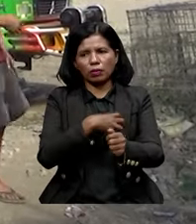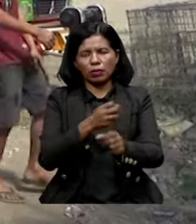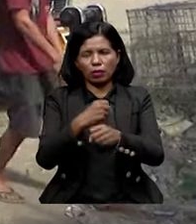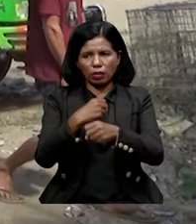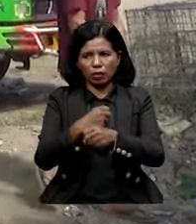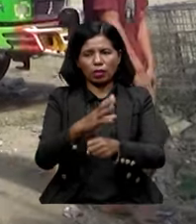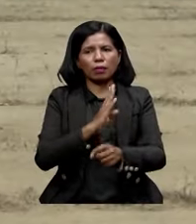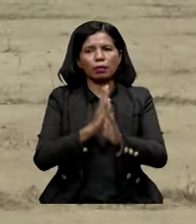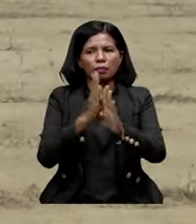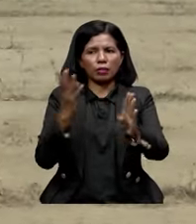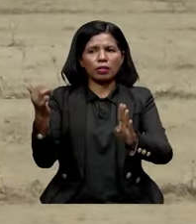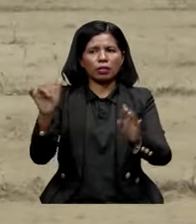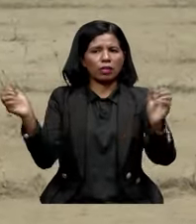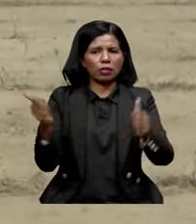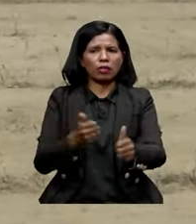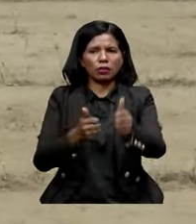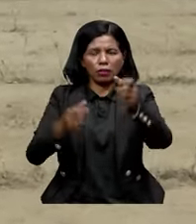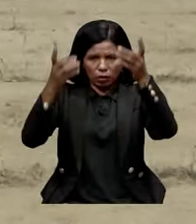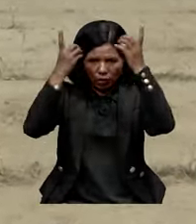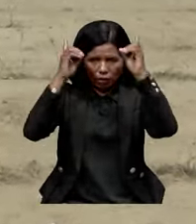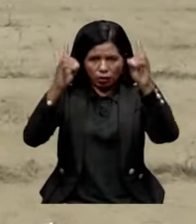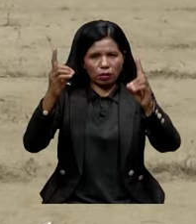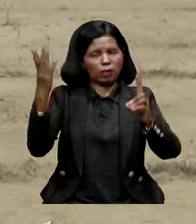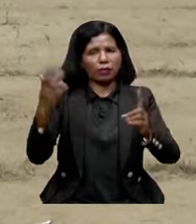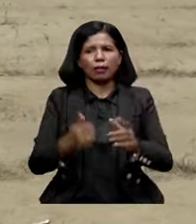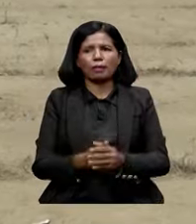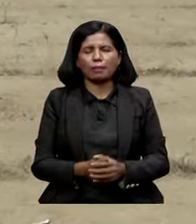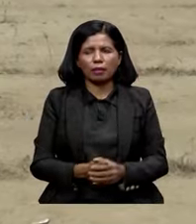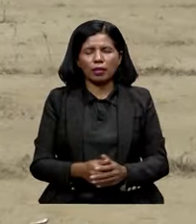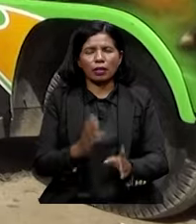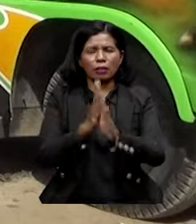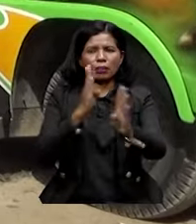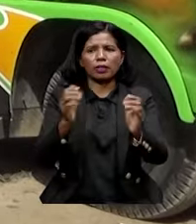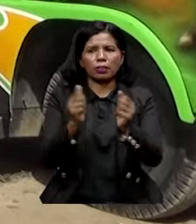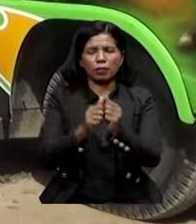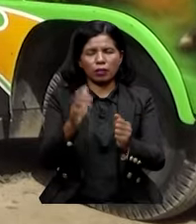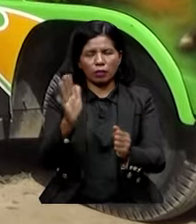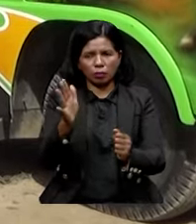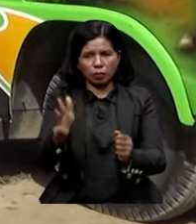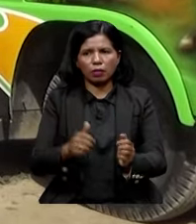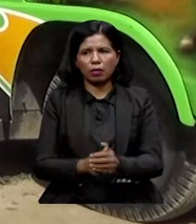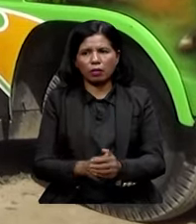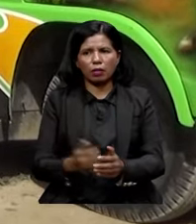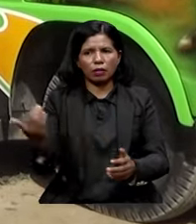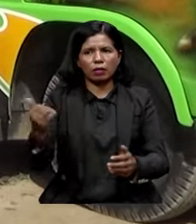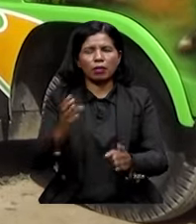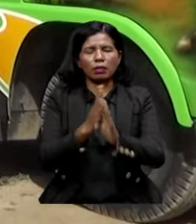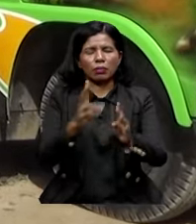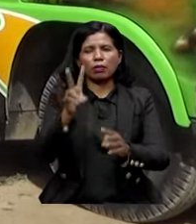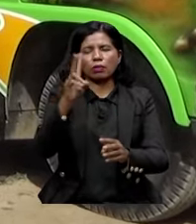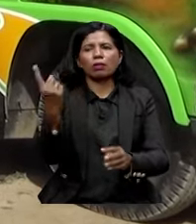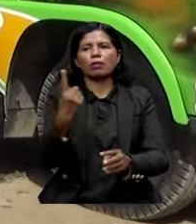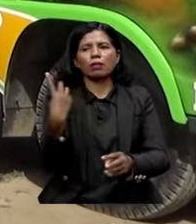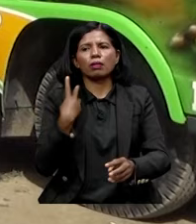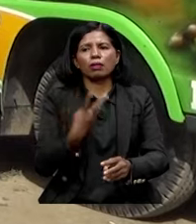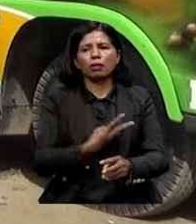operação bis sira nebe la cumpri desi jaune. 50 de karik bis. Mai habe terminal bis rua rete, nebe